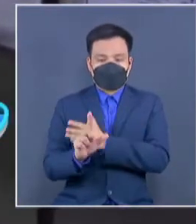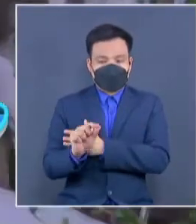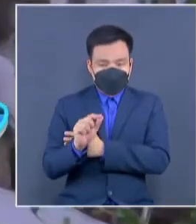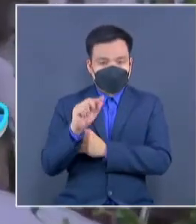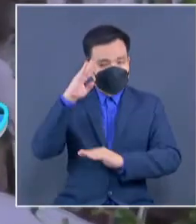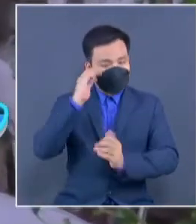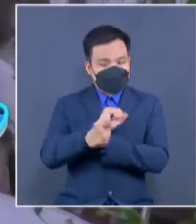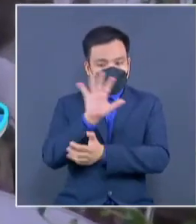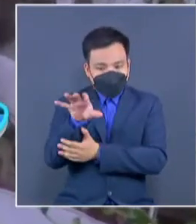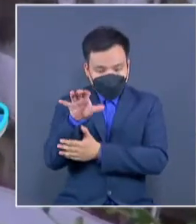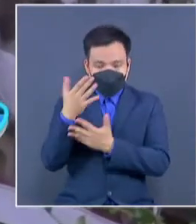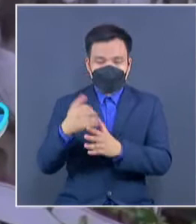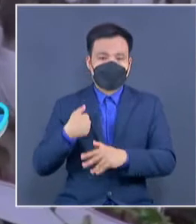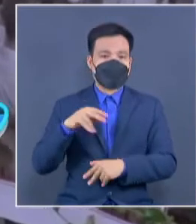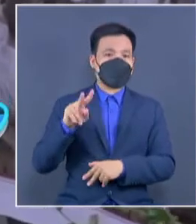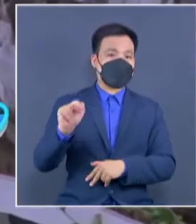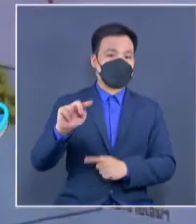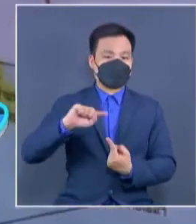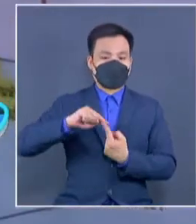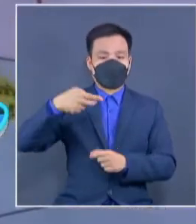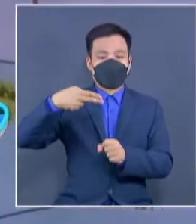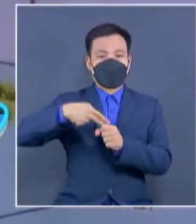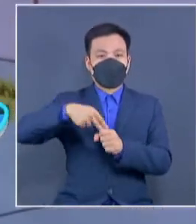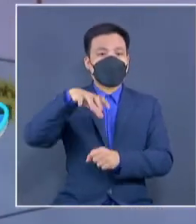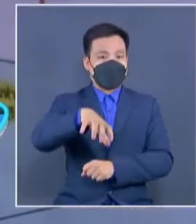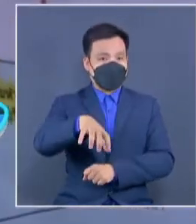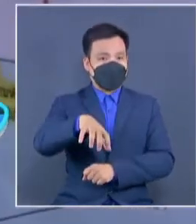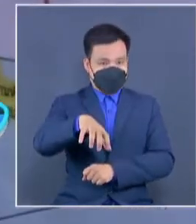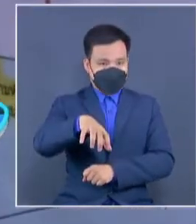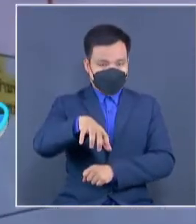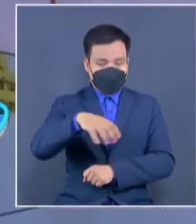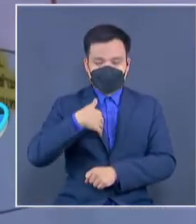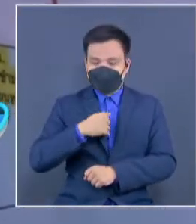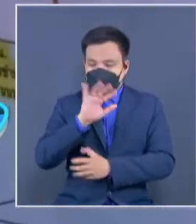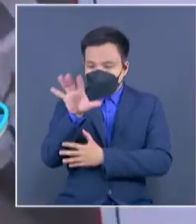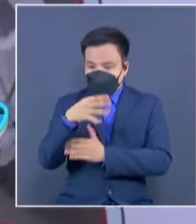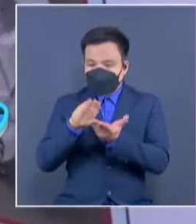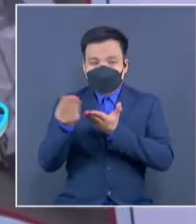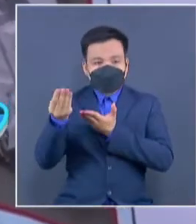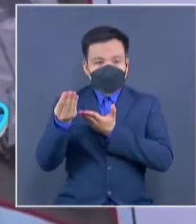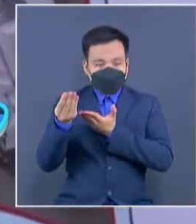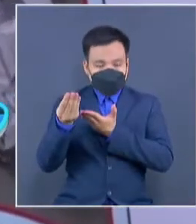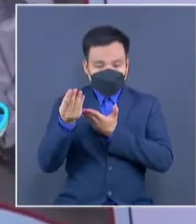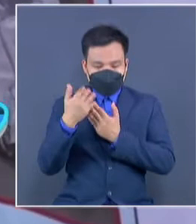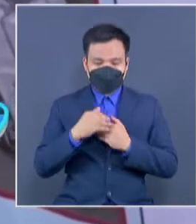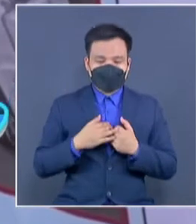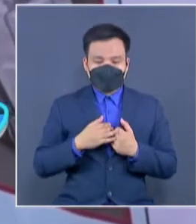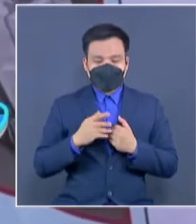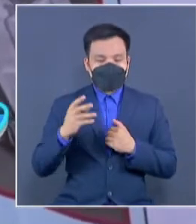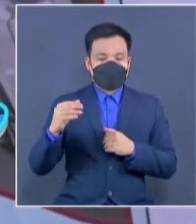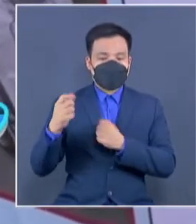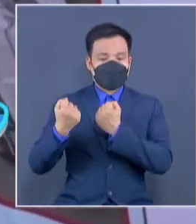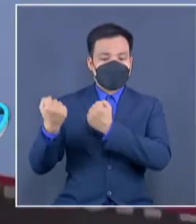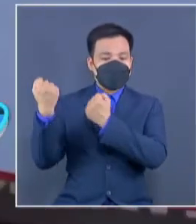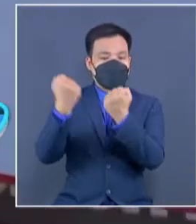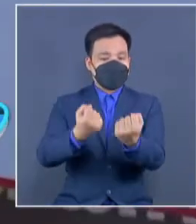มันแห่งหนึ่งที่ถนนกาญจนาภิเษกครับที่อำเภอบางใหญ่นนทบุรีปฏิบัติการในครั้งนี้นะครับพออย่างที่บอกว่าต